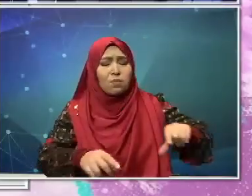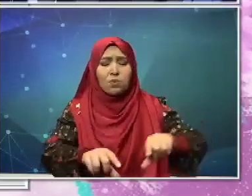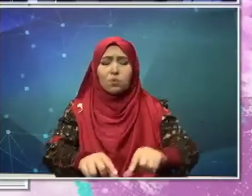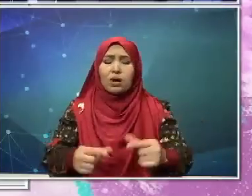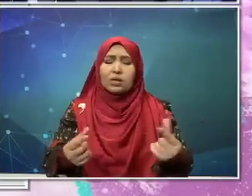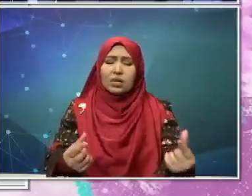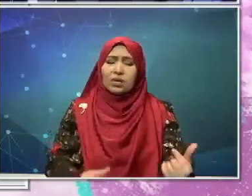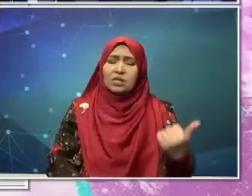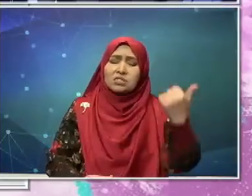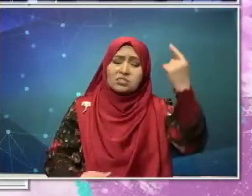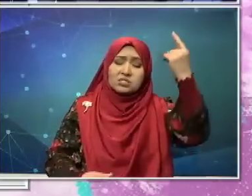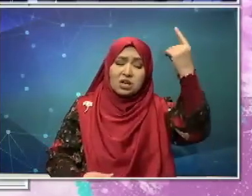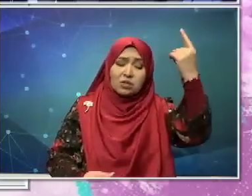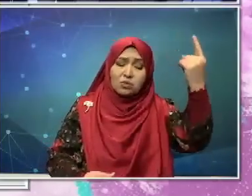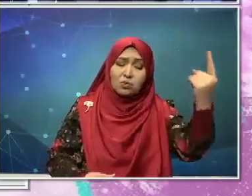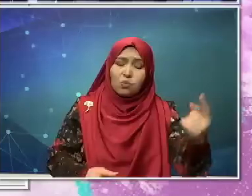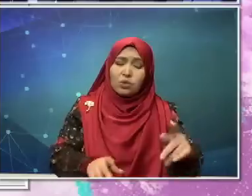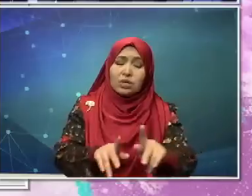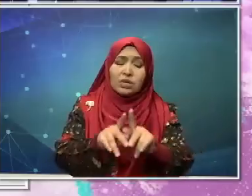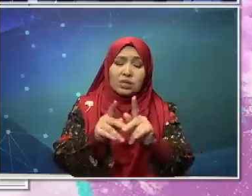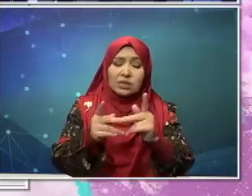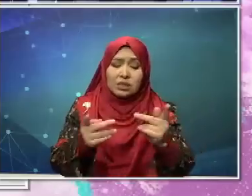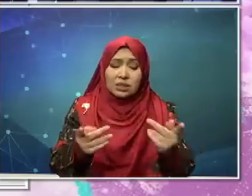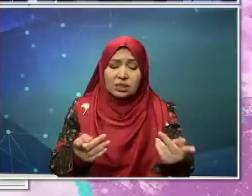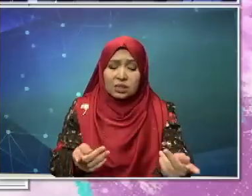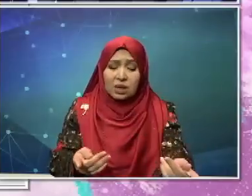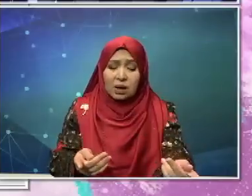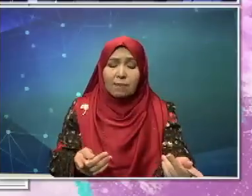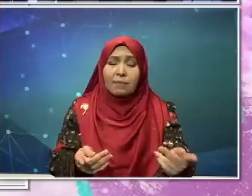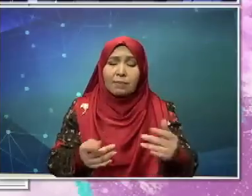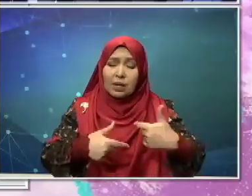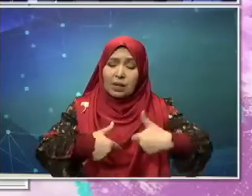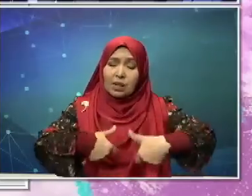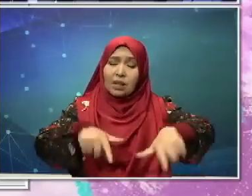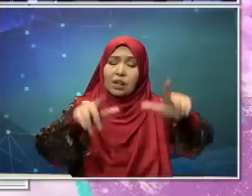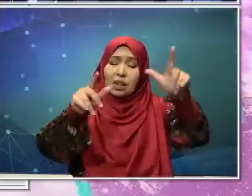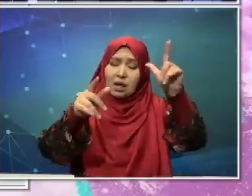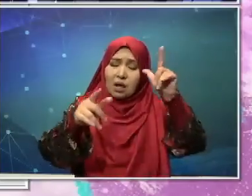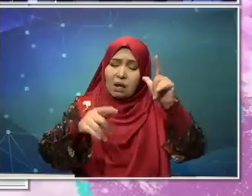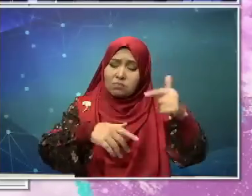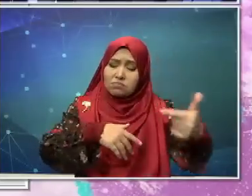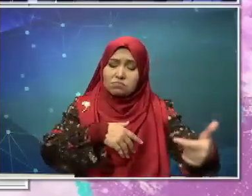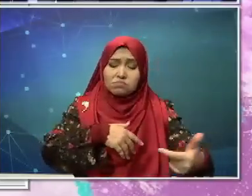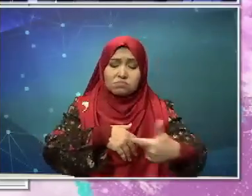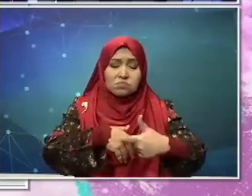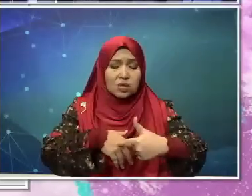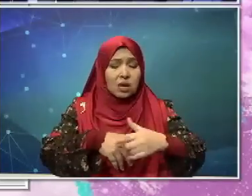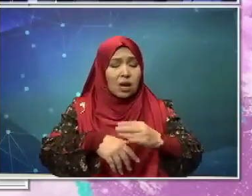kode digipharm Wul biji Mustang